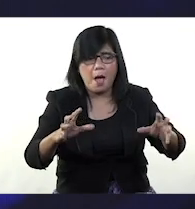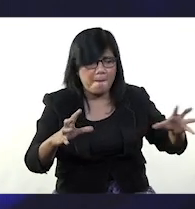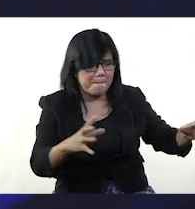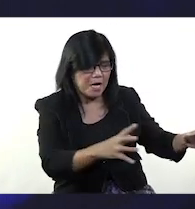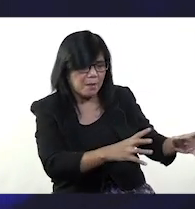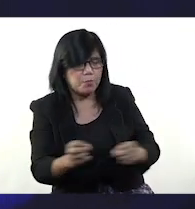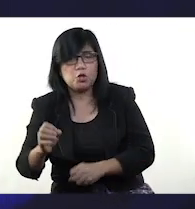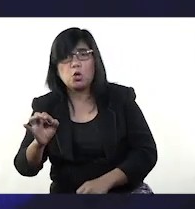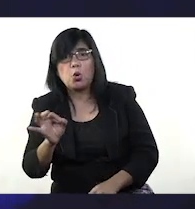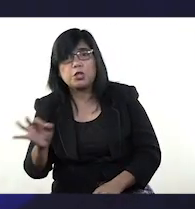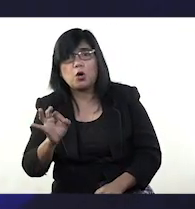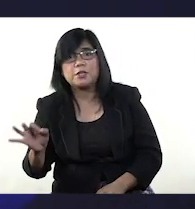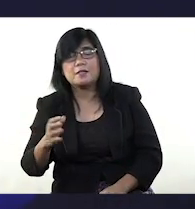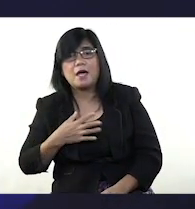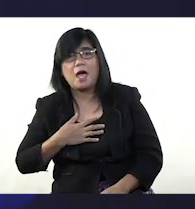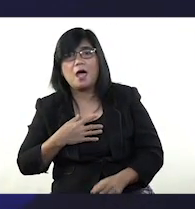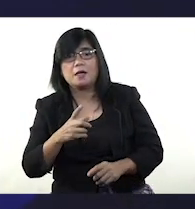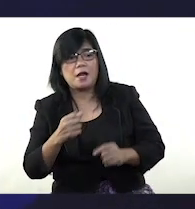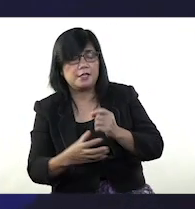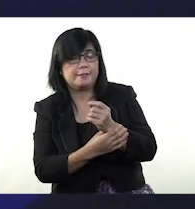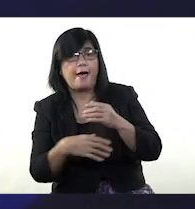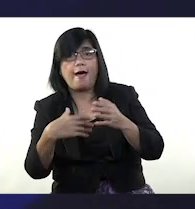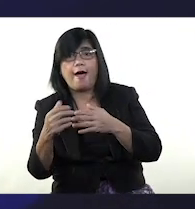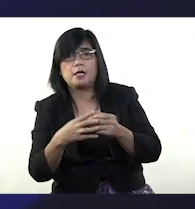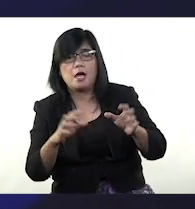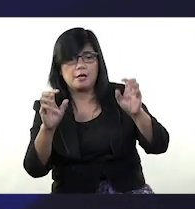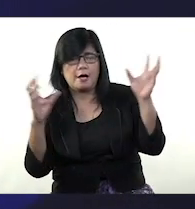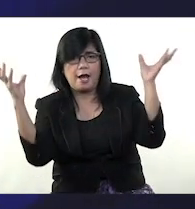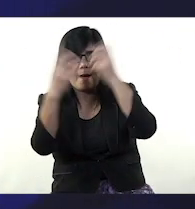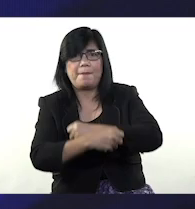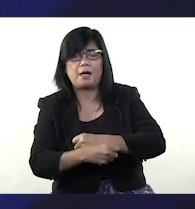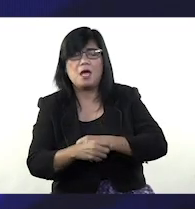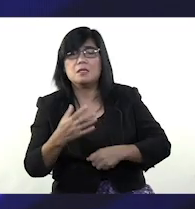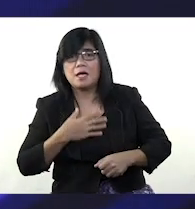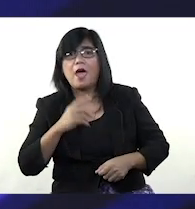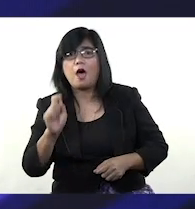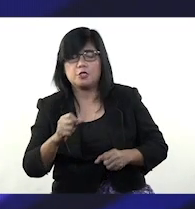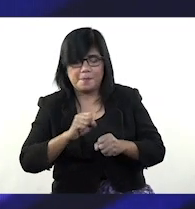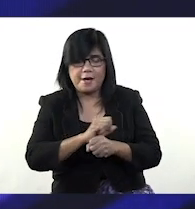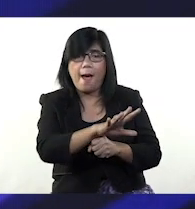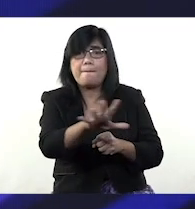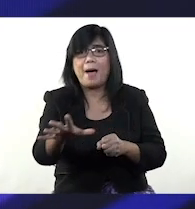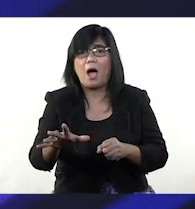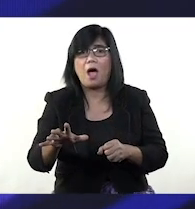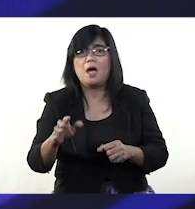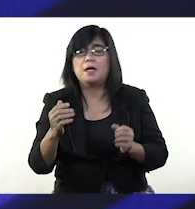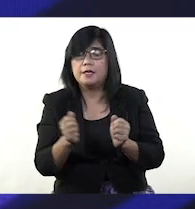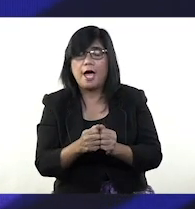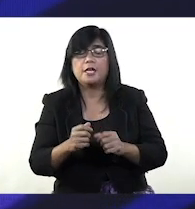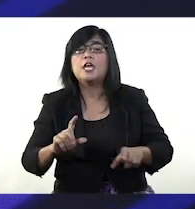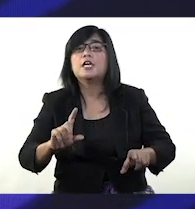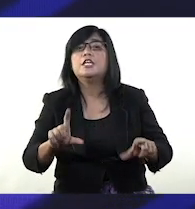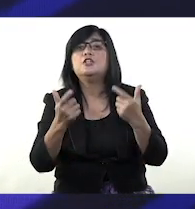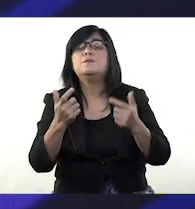kota-kota saya deh tangan kegelapan Hai yang berdampak singa lewat hidup saya Hai